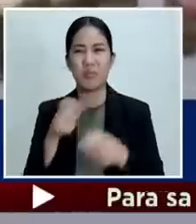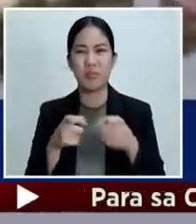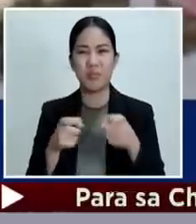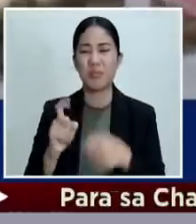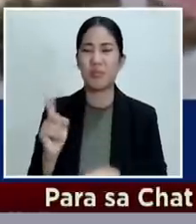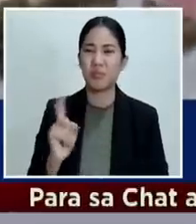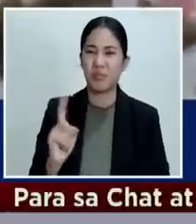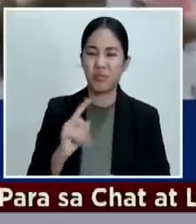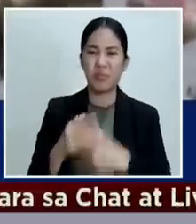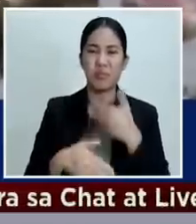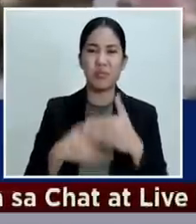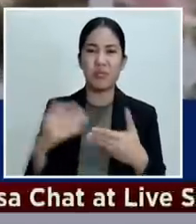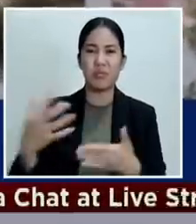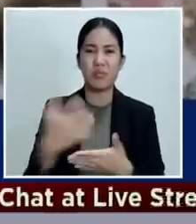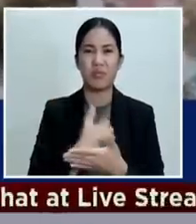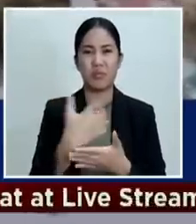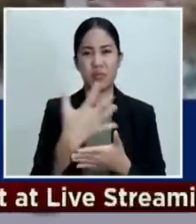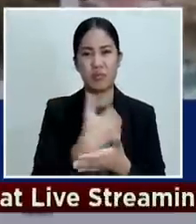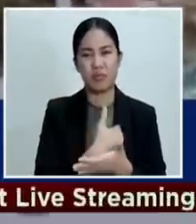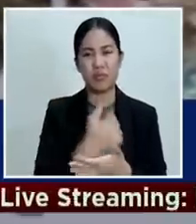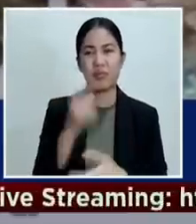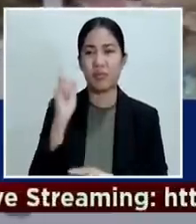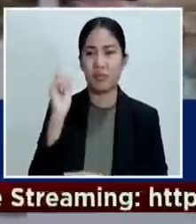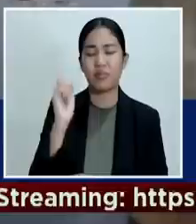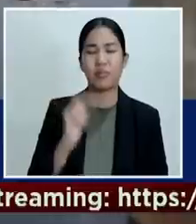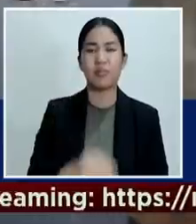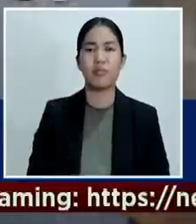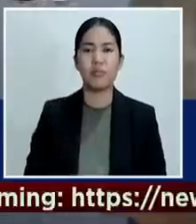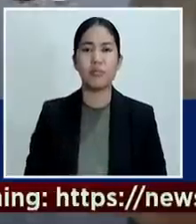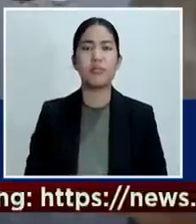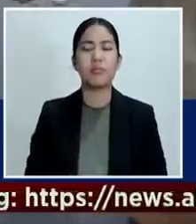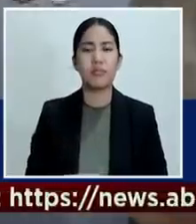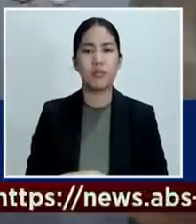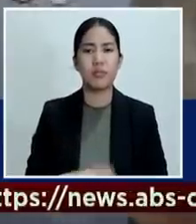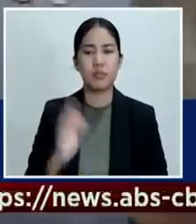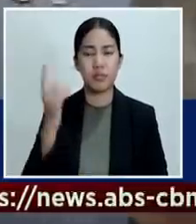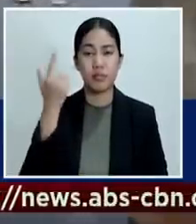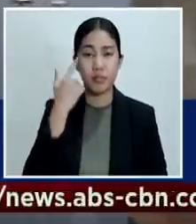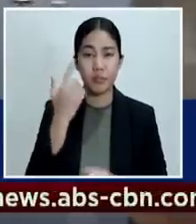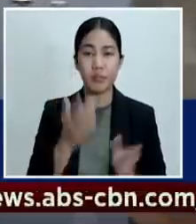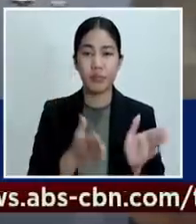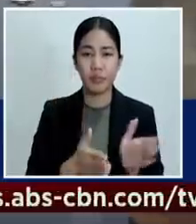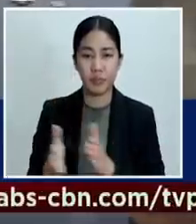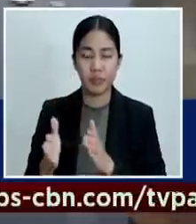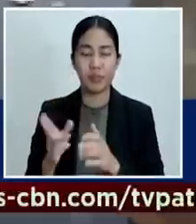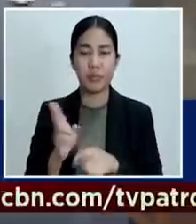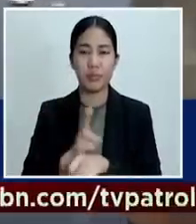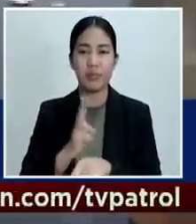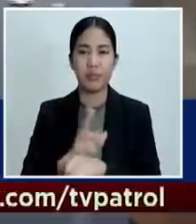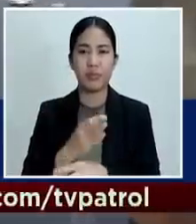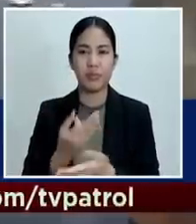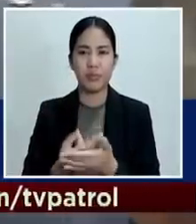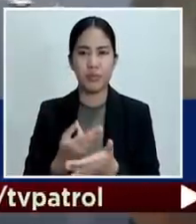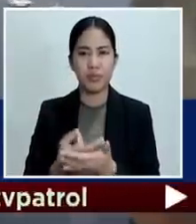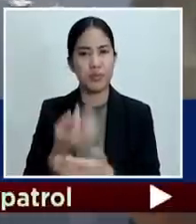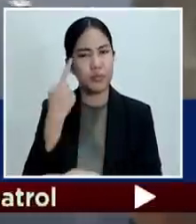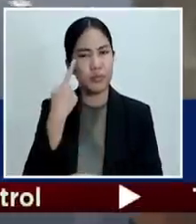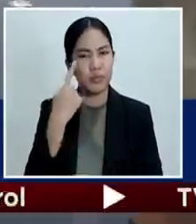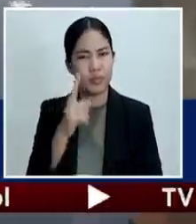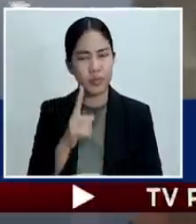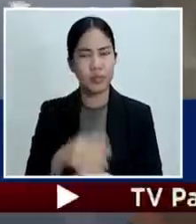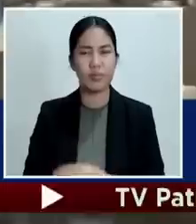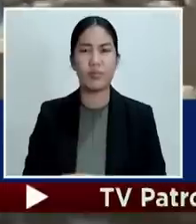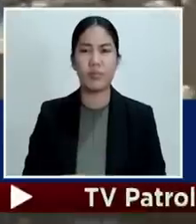pagkolekta. Bukod sa solid waste management, plano rin ng gobyerno na gamitin ang pondo sa paglipat sa